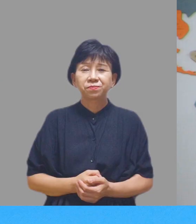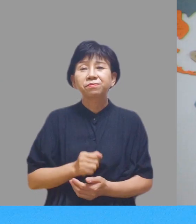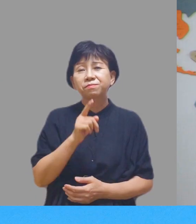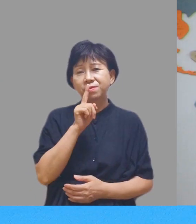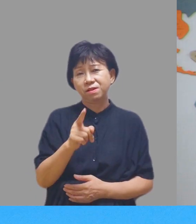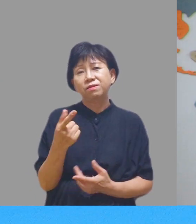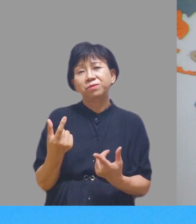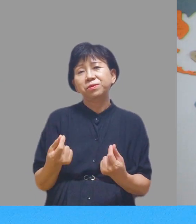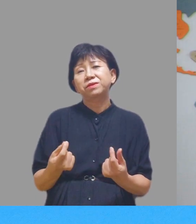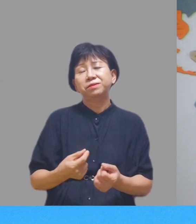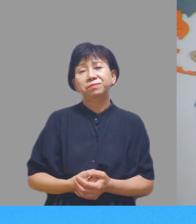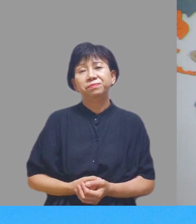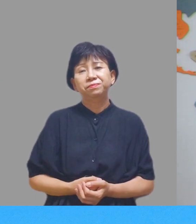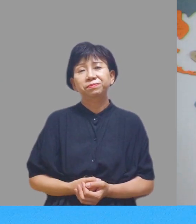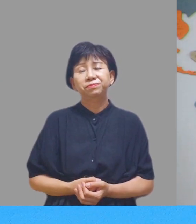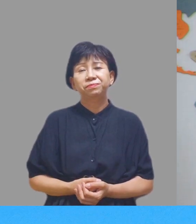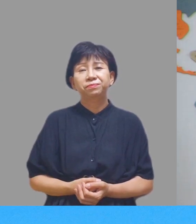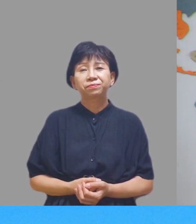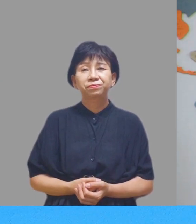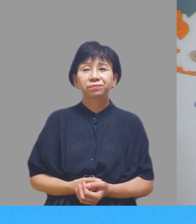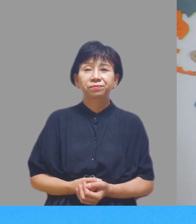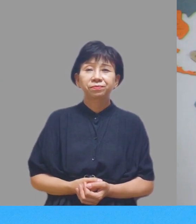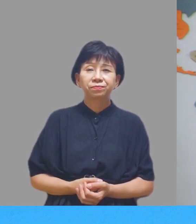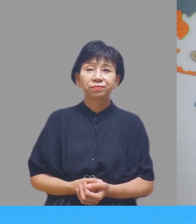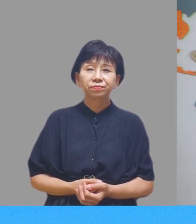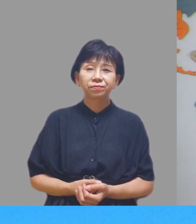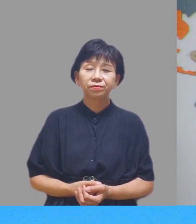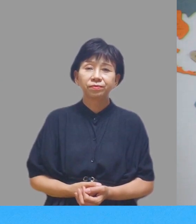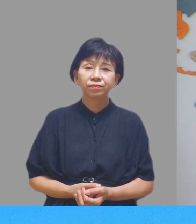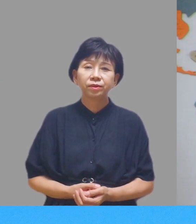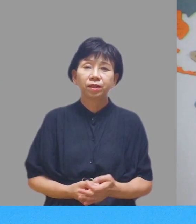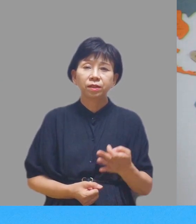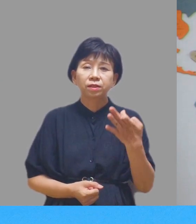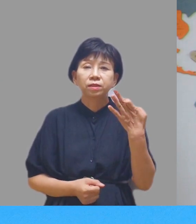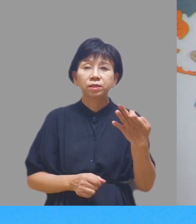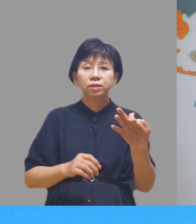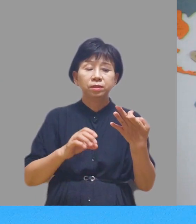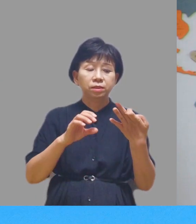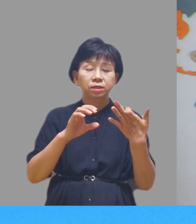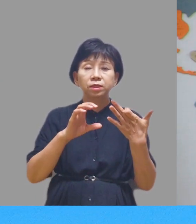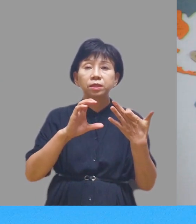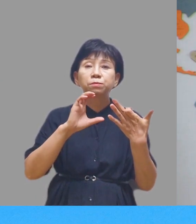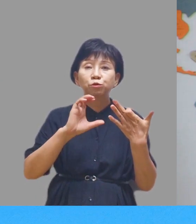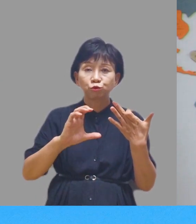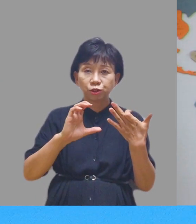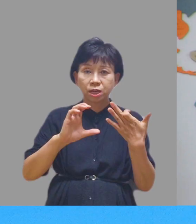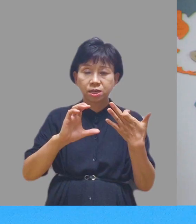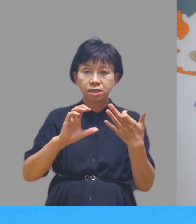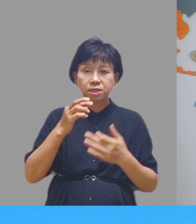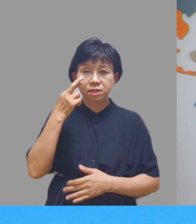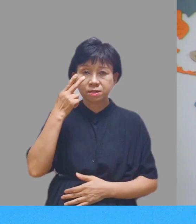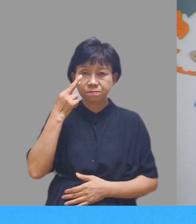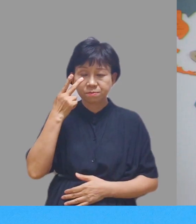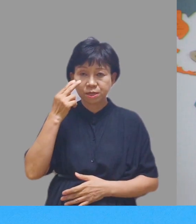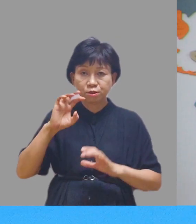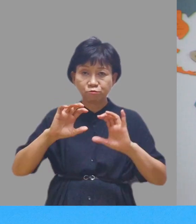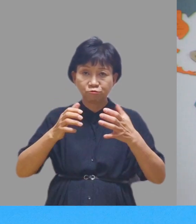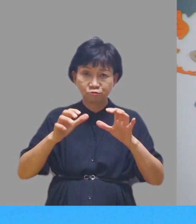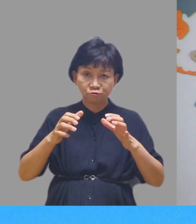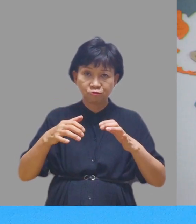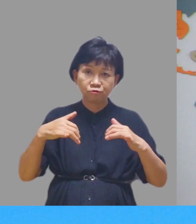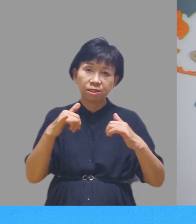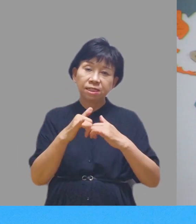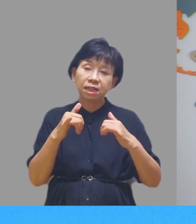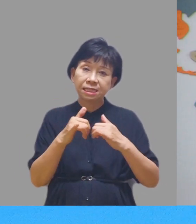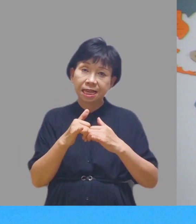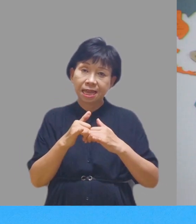보내셨다. 이런 의미입니다. 19세기 미국 남북전쟁 시절 한